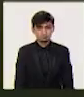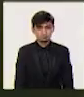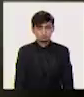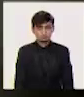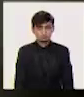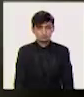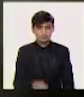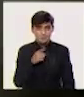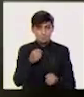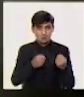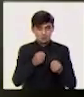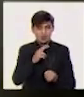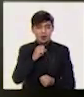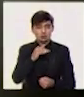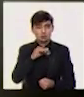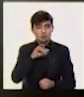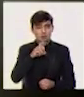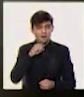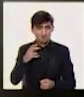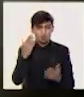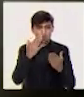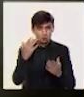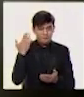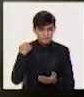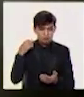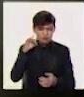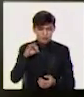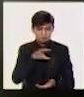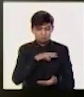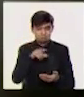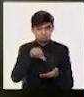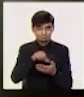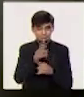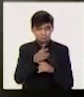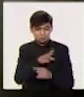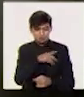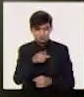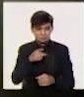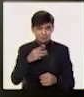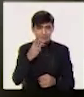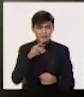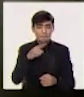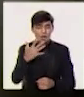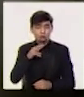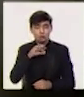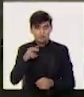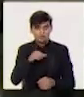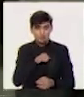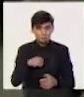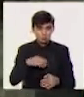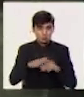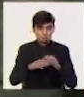Дәл осы көлік Қажымұқан фильмінде де түсірілген екен. Апай сөз палуан 3,5 тонналық темір тұлпарда өз қолымен көтеріп